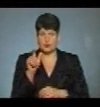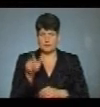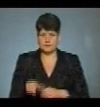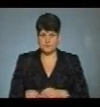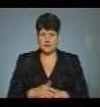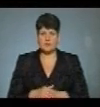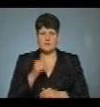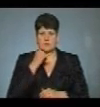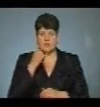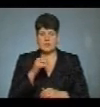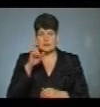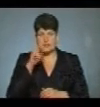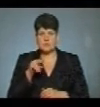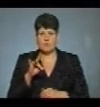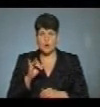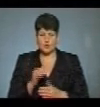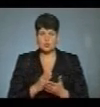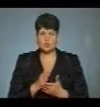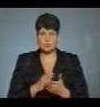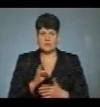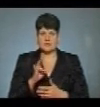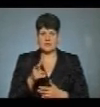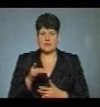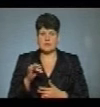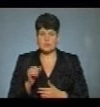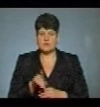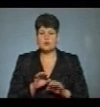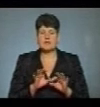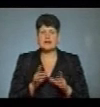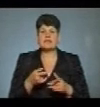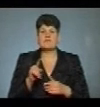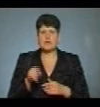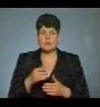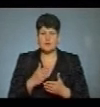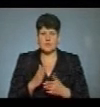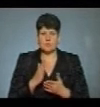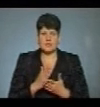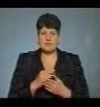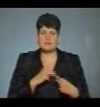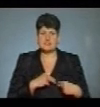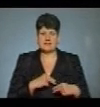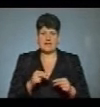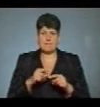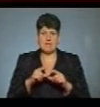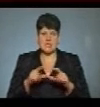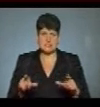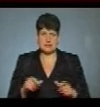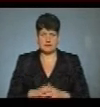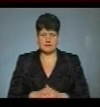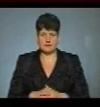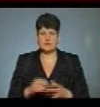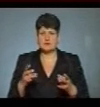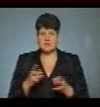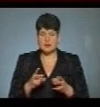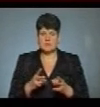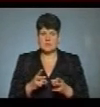речниці Держпродспоживслужби області Наталії Грасько. Вона розповіла, яких вимог мають дотримуватися працівники магазинів і покупці. Варто